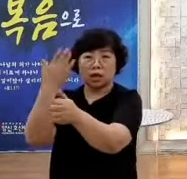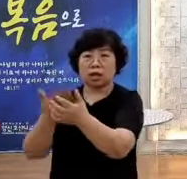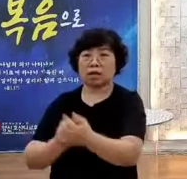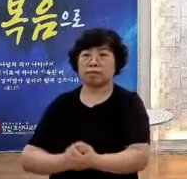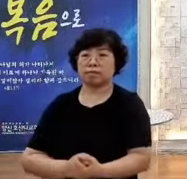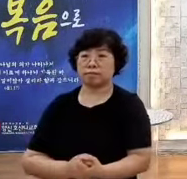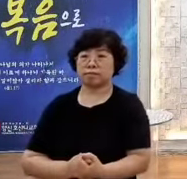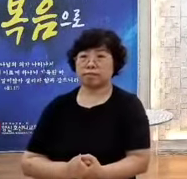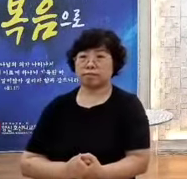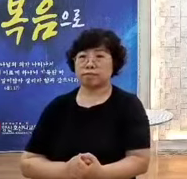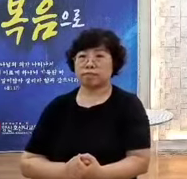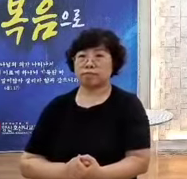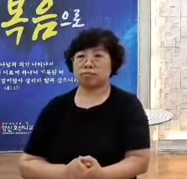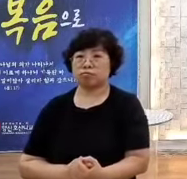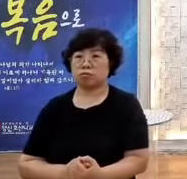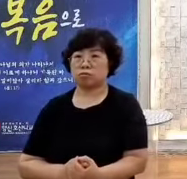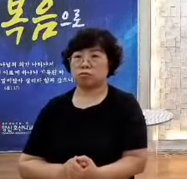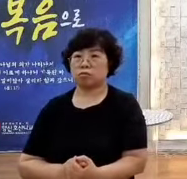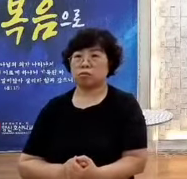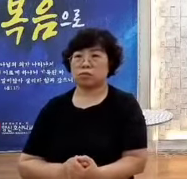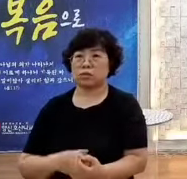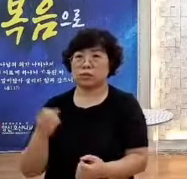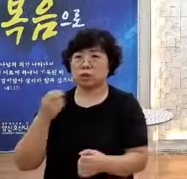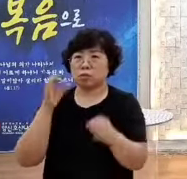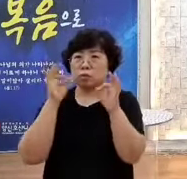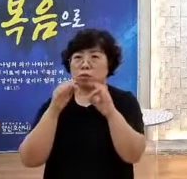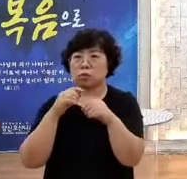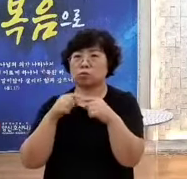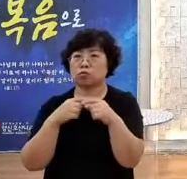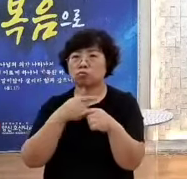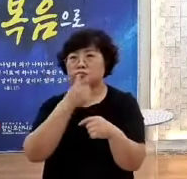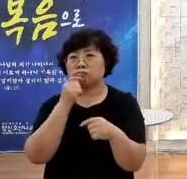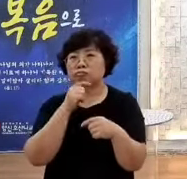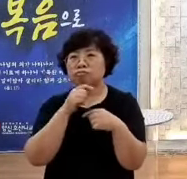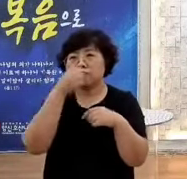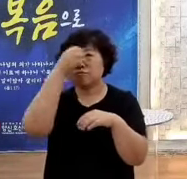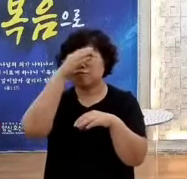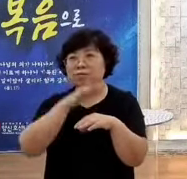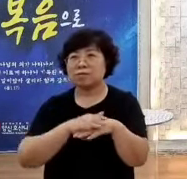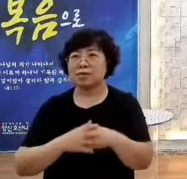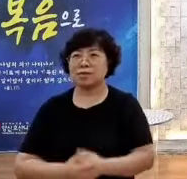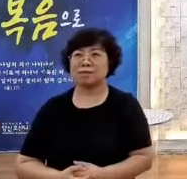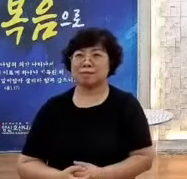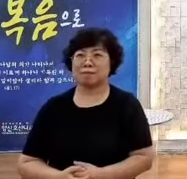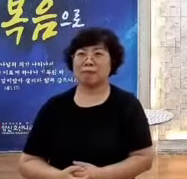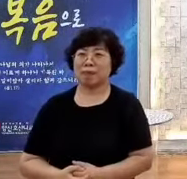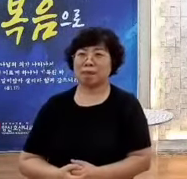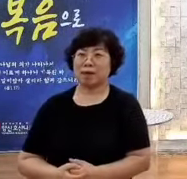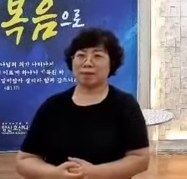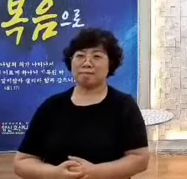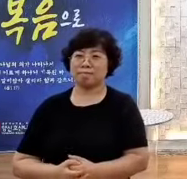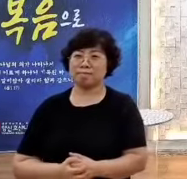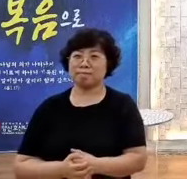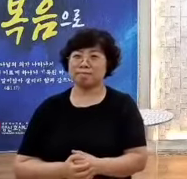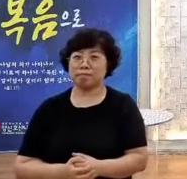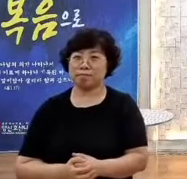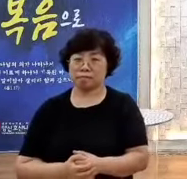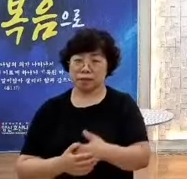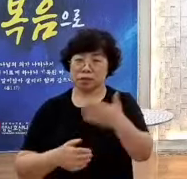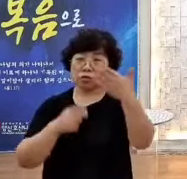그게 이만. 자, 이게 제가 설명을 드리면 무슨 말이냐면 13절을 한번 돌려보세요.